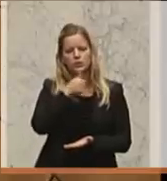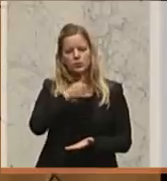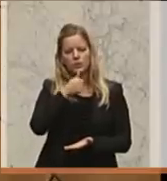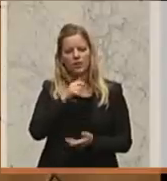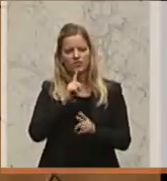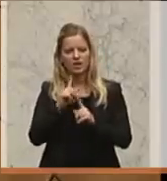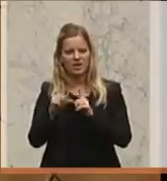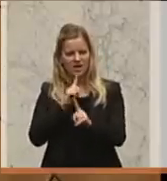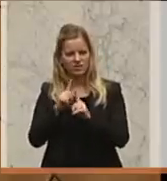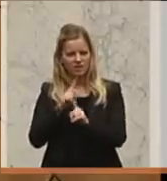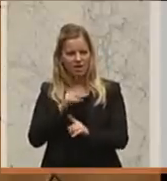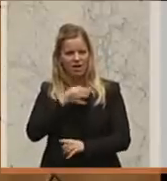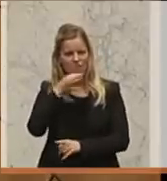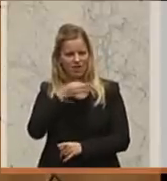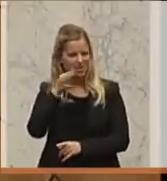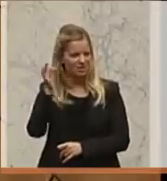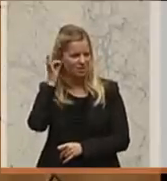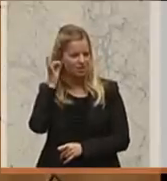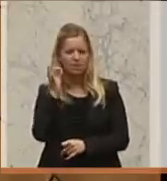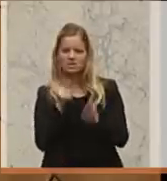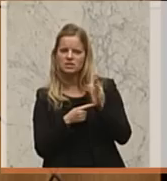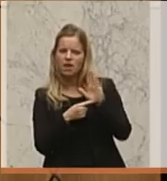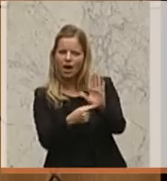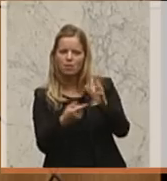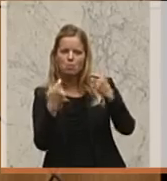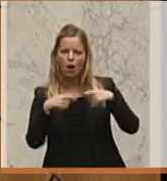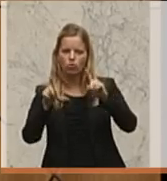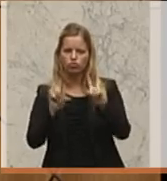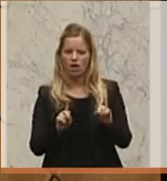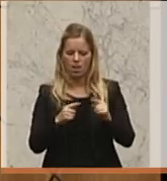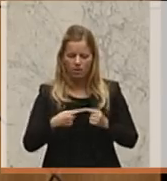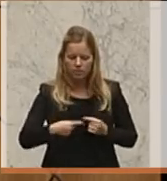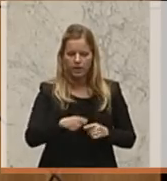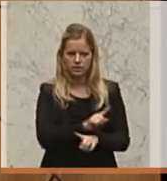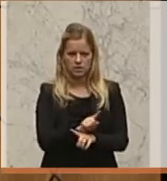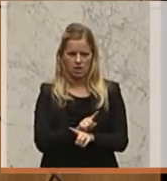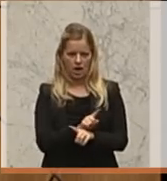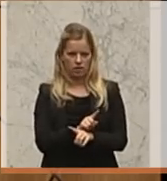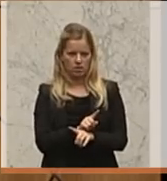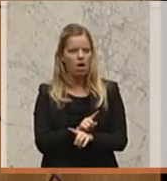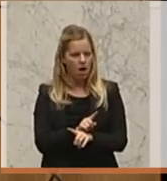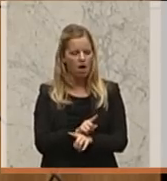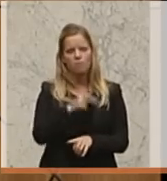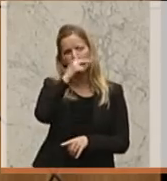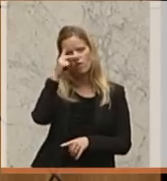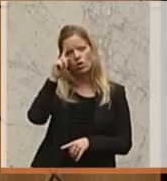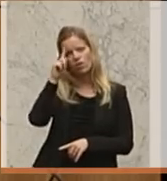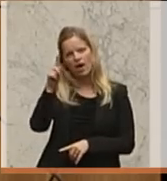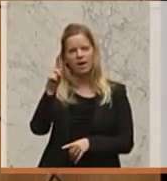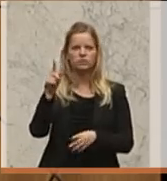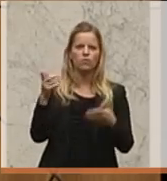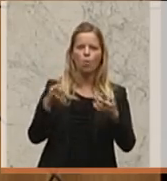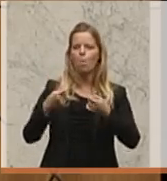Baustellen gekennzeichnet werden in nächster Zeit. Das ist wichtig, das hat ökologisch einen Sinn, da weiß die Bevölkerung, wie wird sich in der